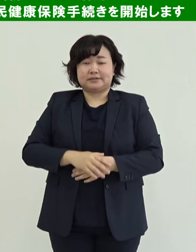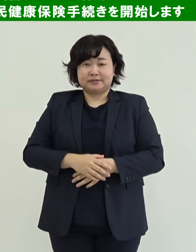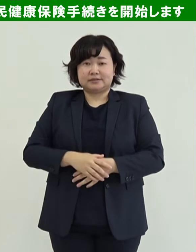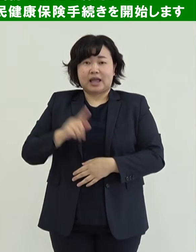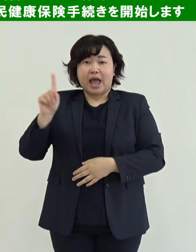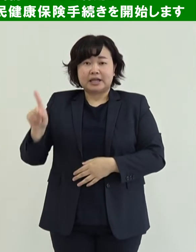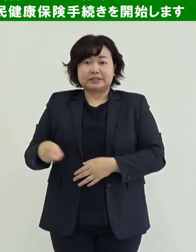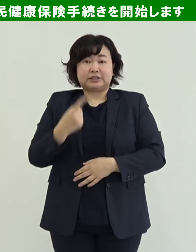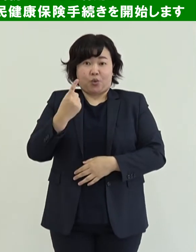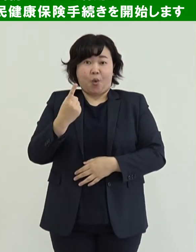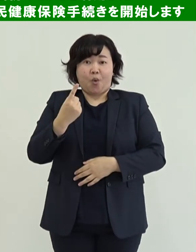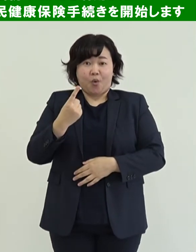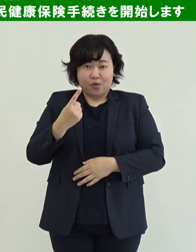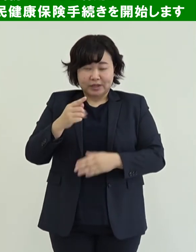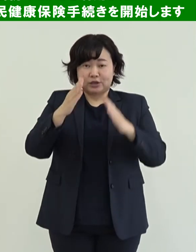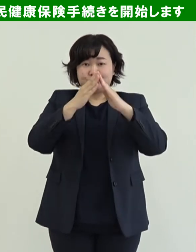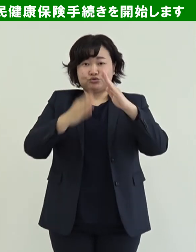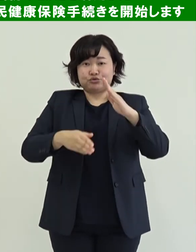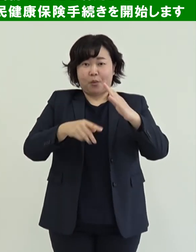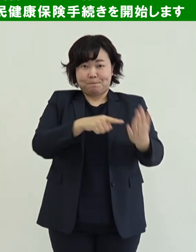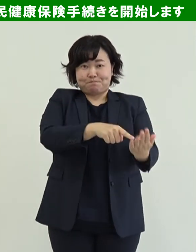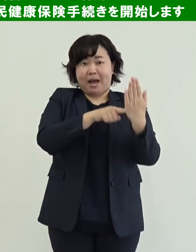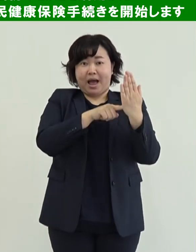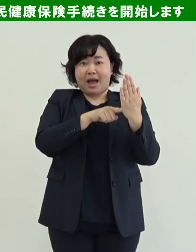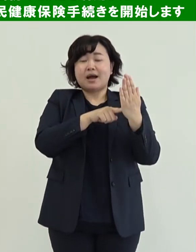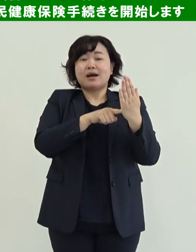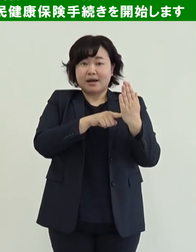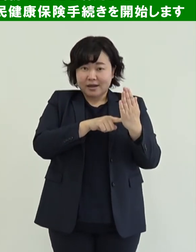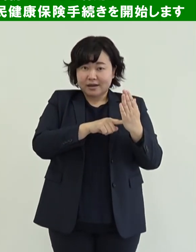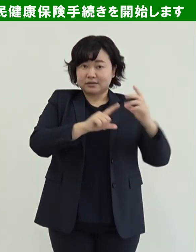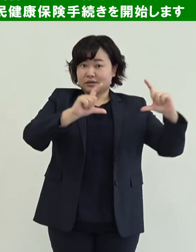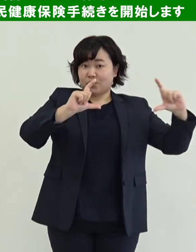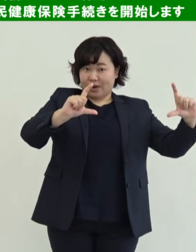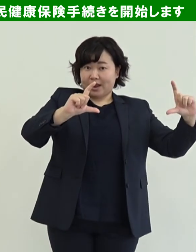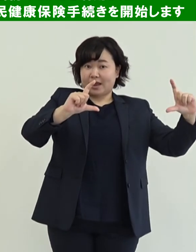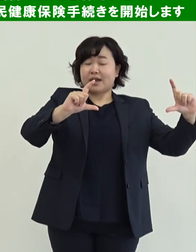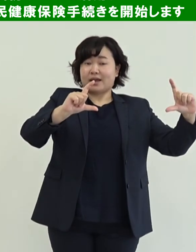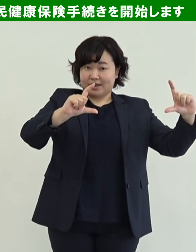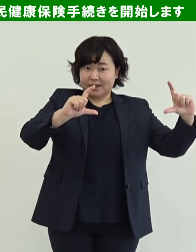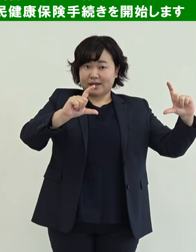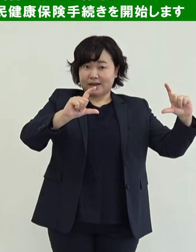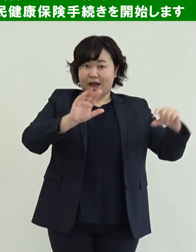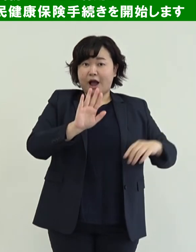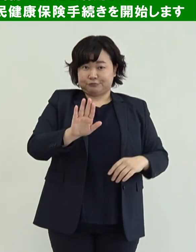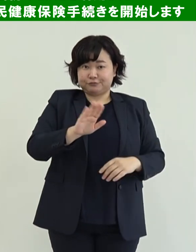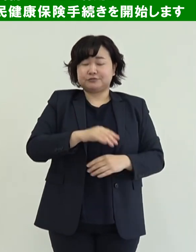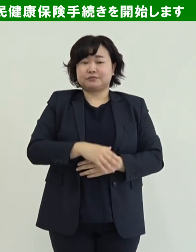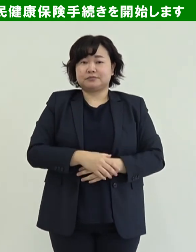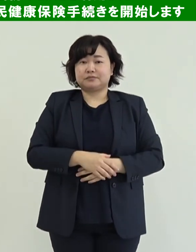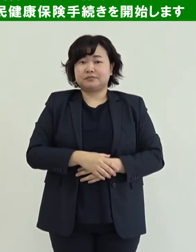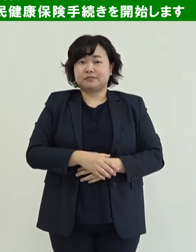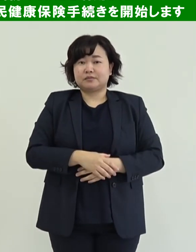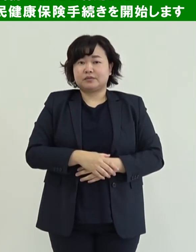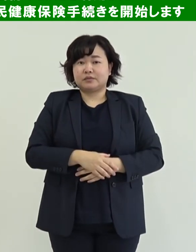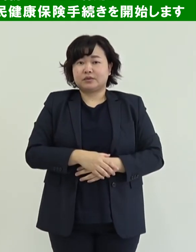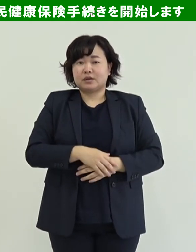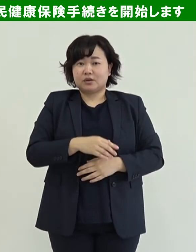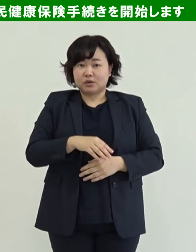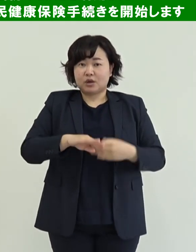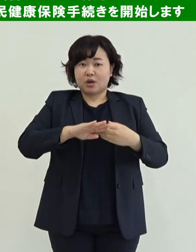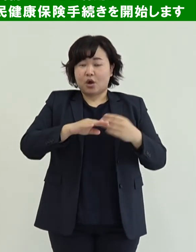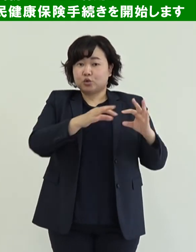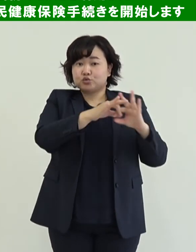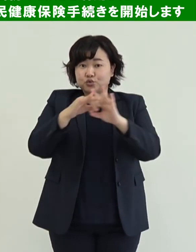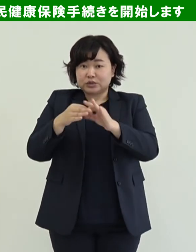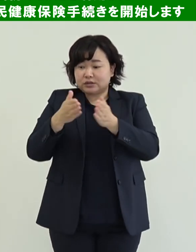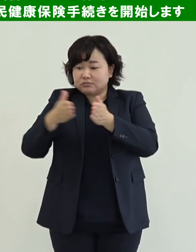奈良市まあその他のご住所の方ですねこのように自動的に入力されるようになっておりますこれに続く重賞の